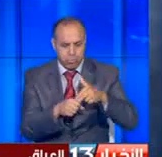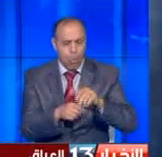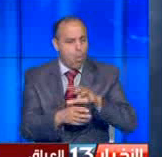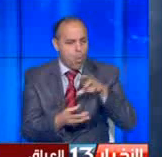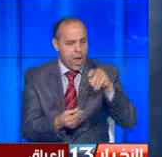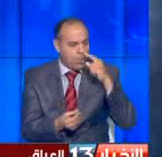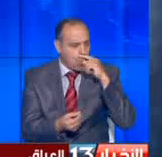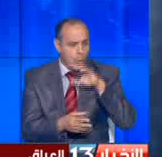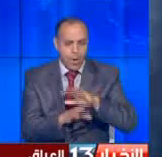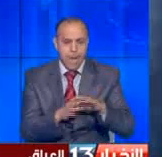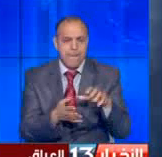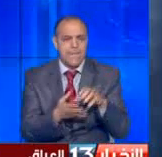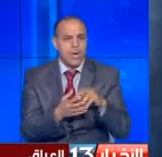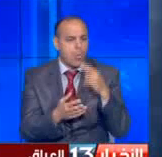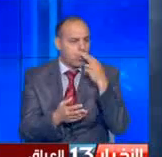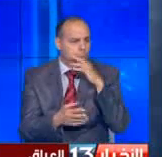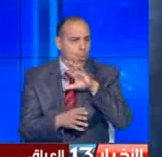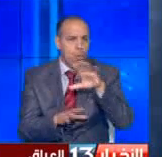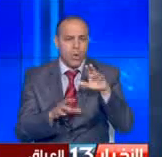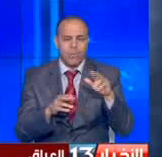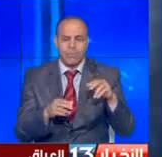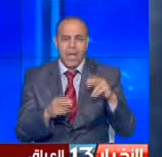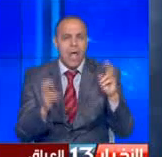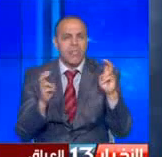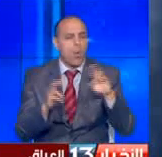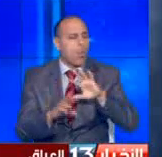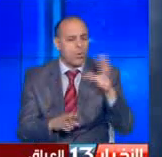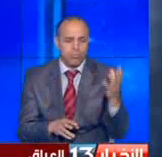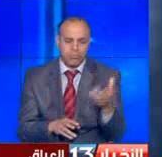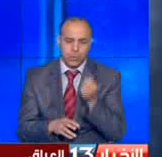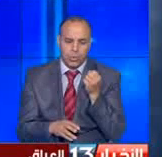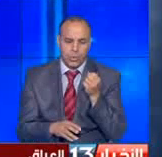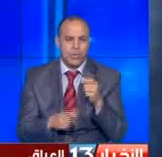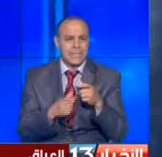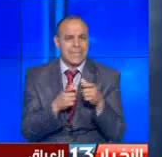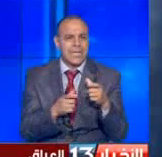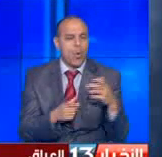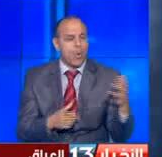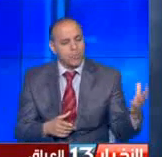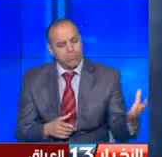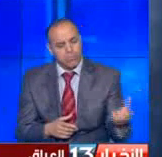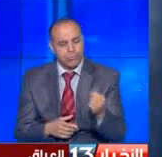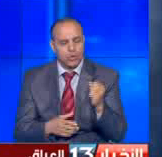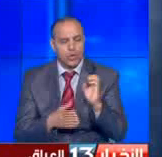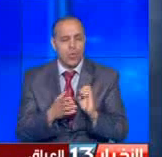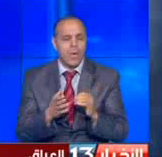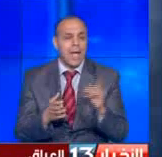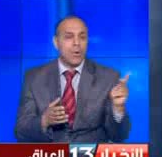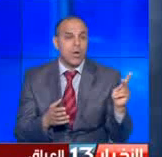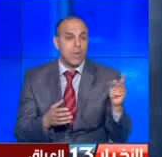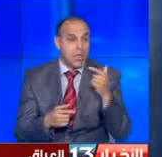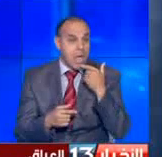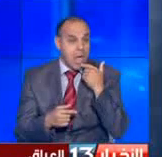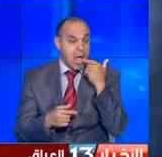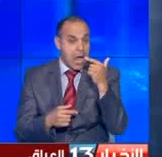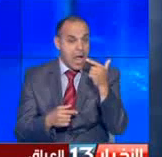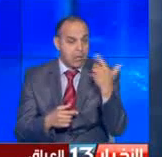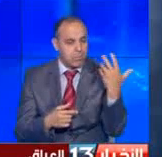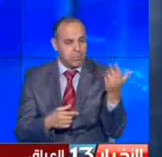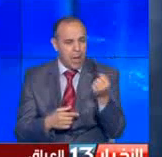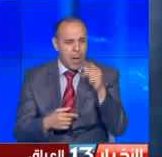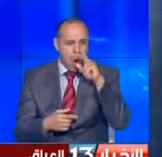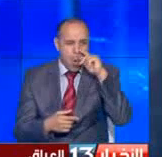و مركز الشرطه ومحطه توليد الكهرباء والحي الصناعي الاستراتيجي جنوب المدينه التي كانت تحت سيطره